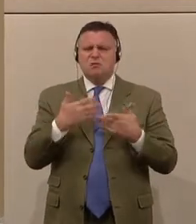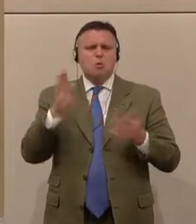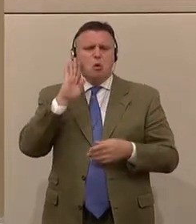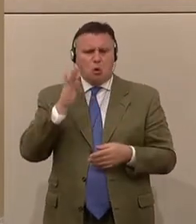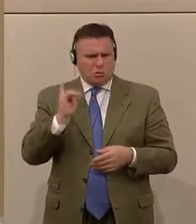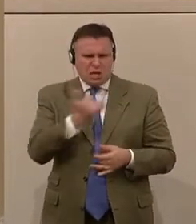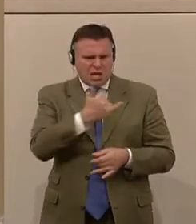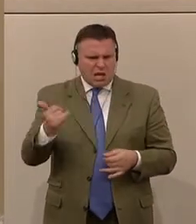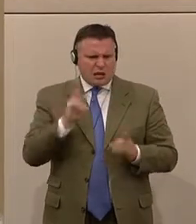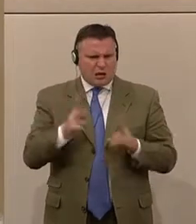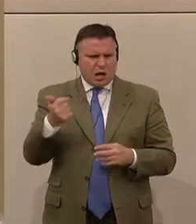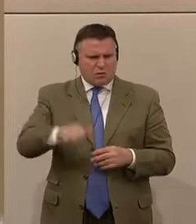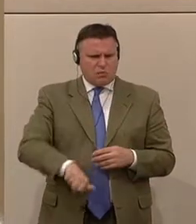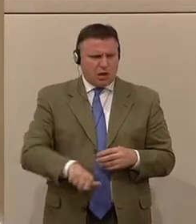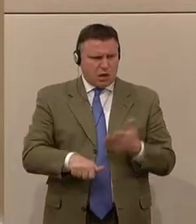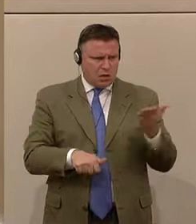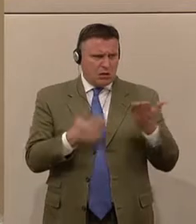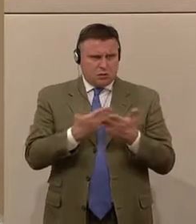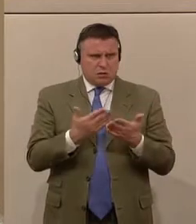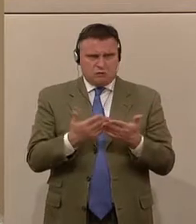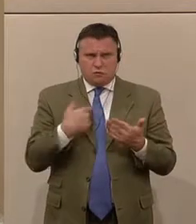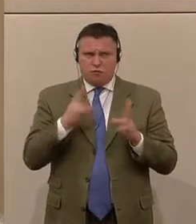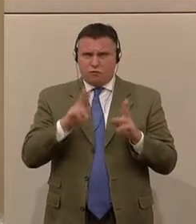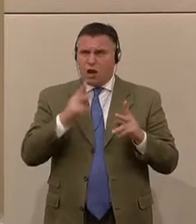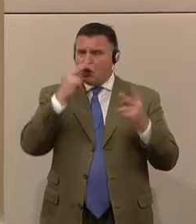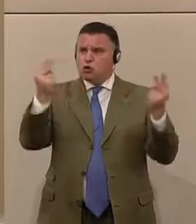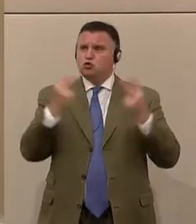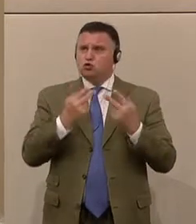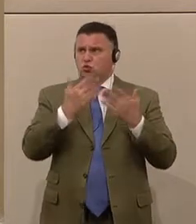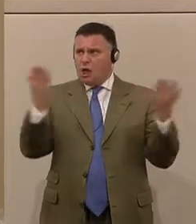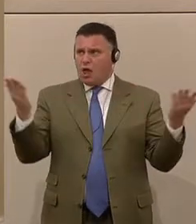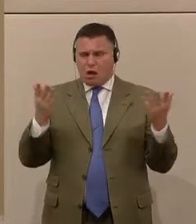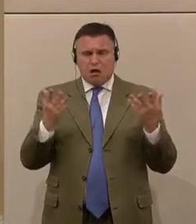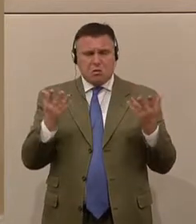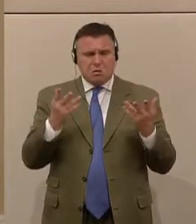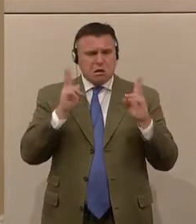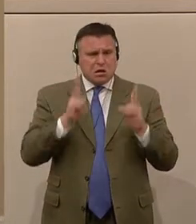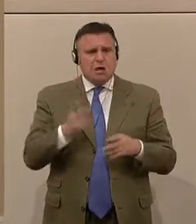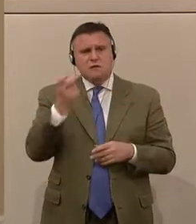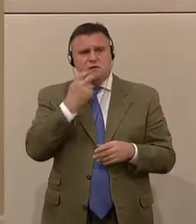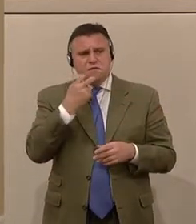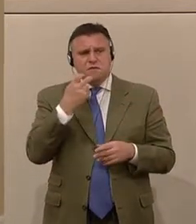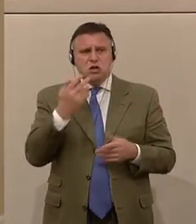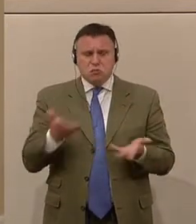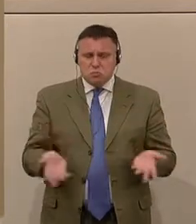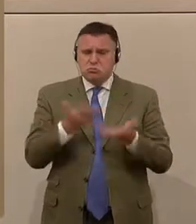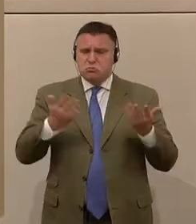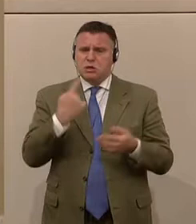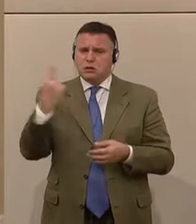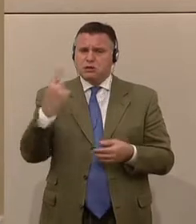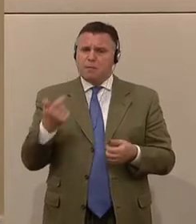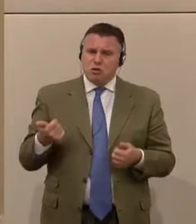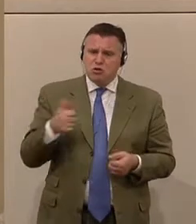Jeder darf daran teilnehmen. Ich bitte auch gerne die Zuseher, die uns heute hier verfolgen, wollen wir dazu ermuntern, dass auch Sie